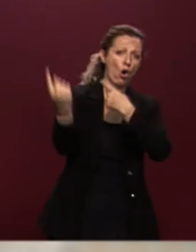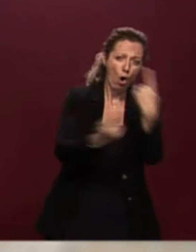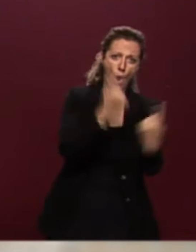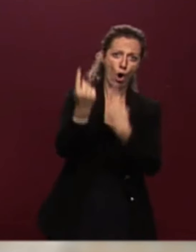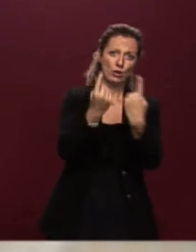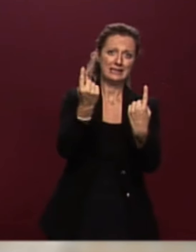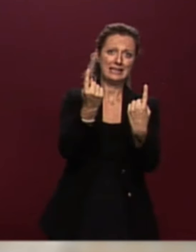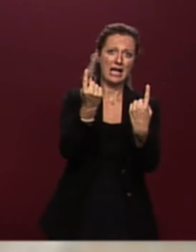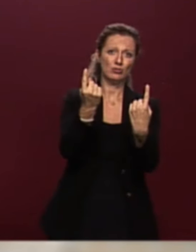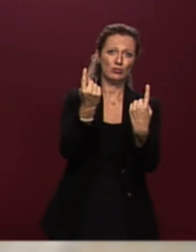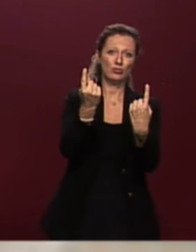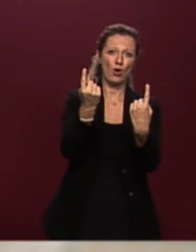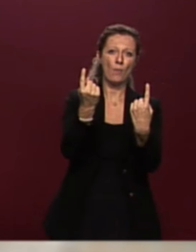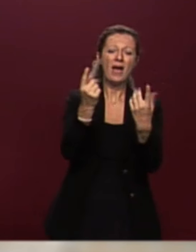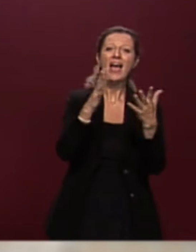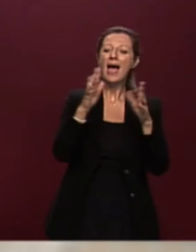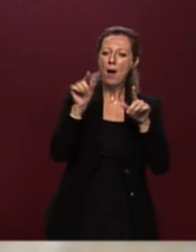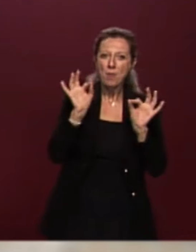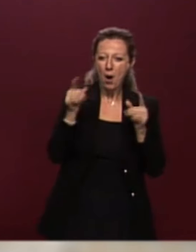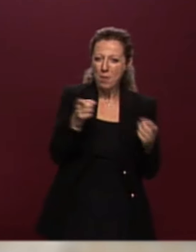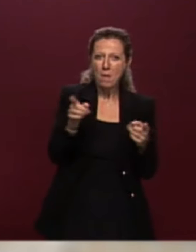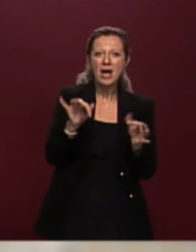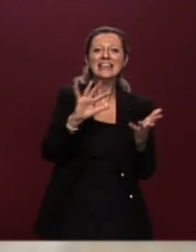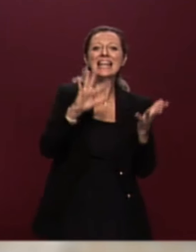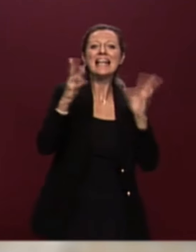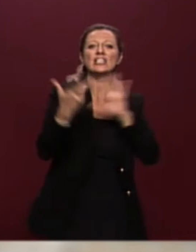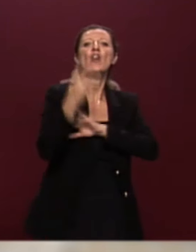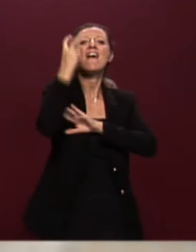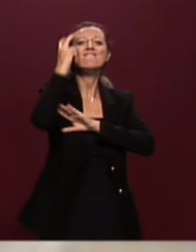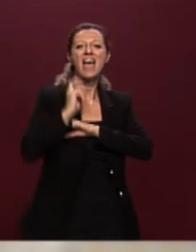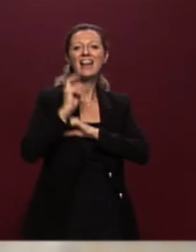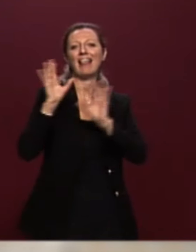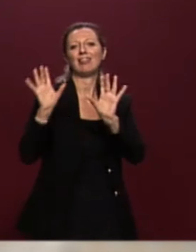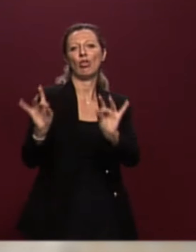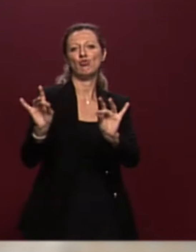nel contesto delle transizioni verde e digitale.